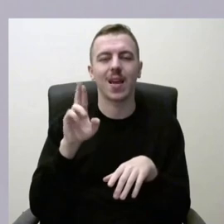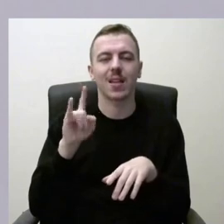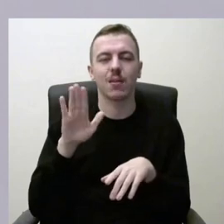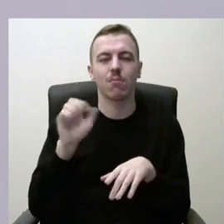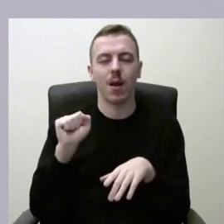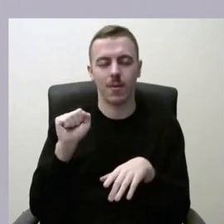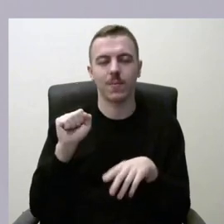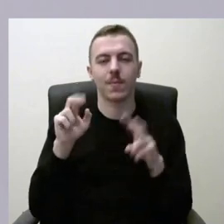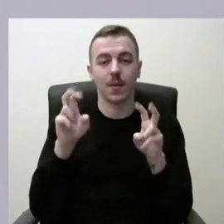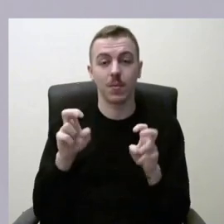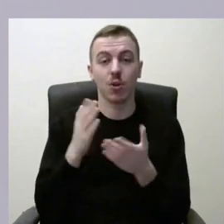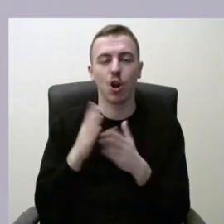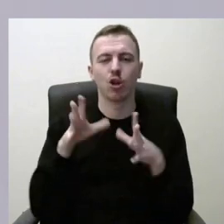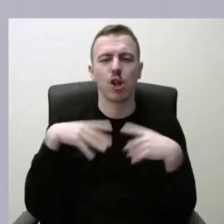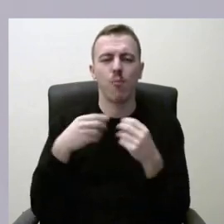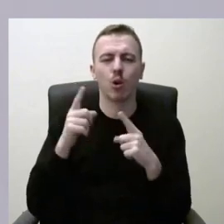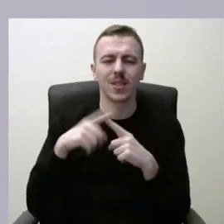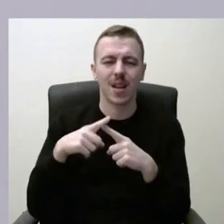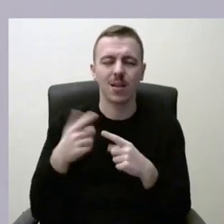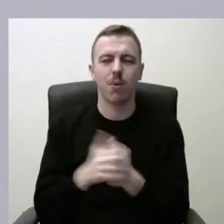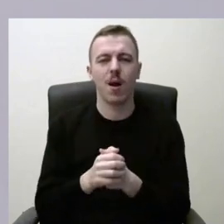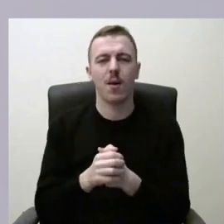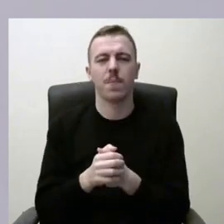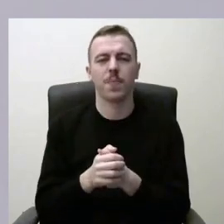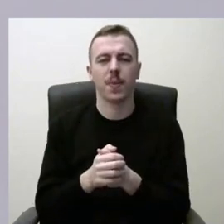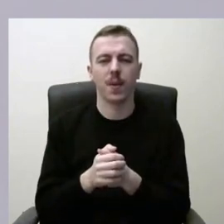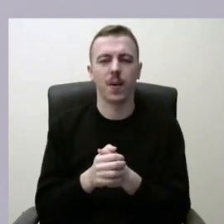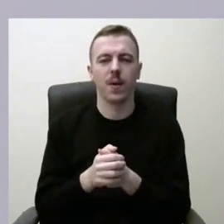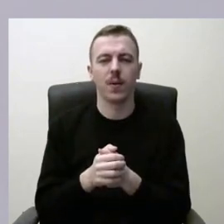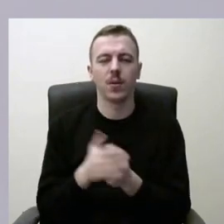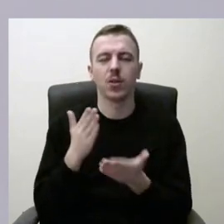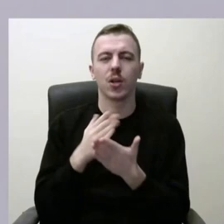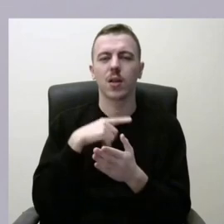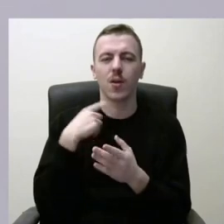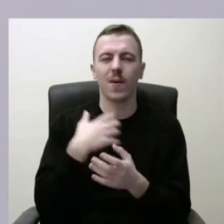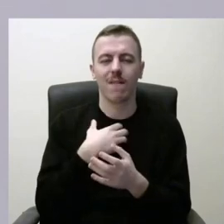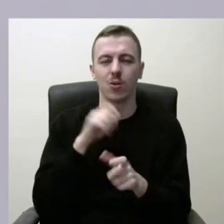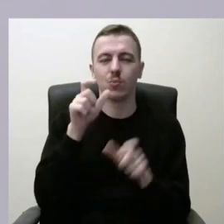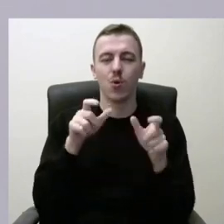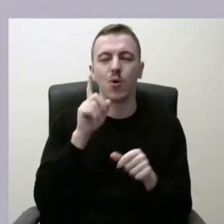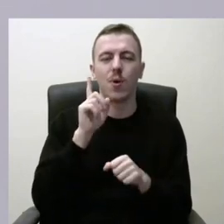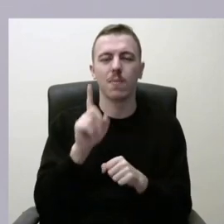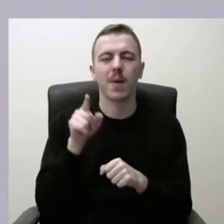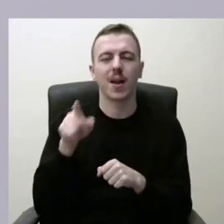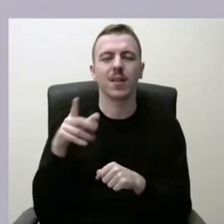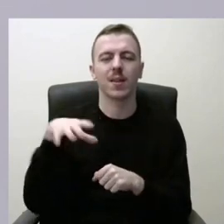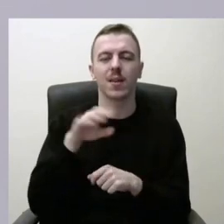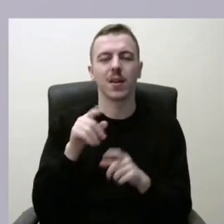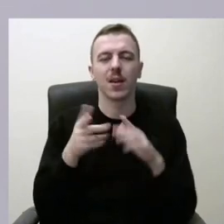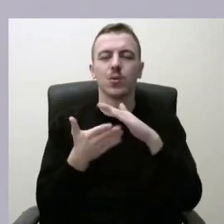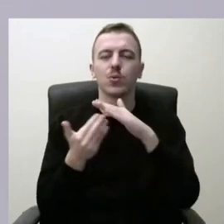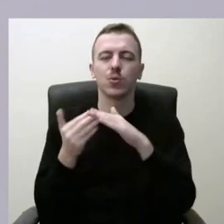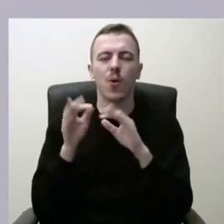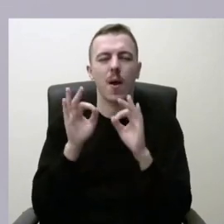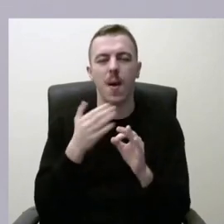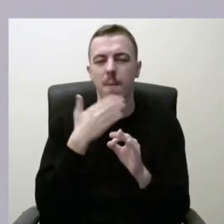visuomeninėmis. Yra šeimos taryba, kuri ten yra daug reprezentatyvių žmonių, bet jie tiesiog nesušaukiama jį dažnai. Veikla